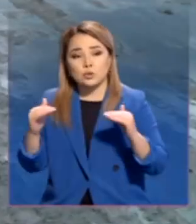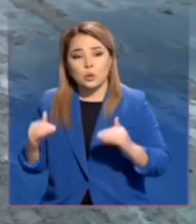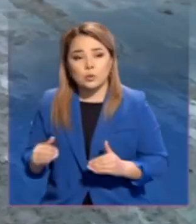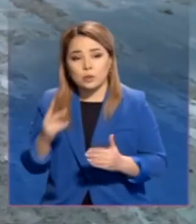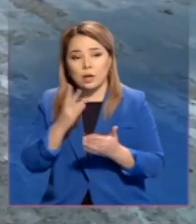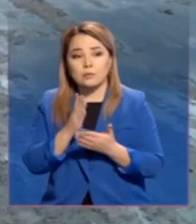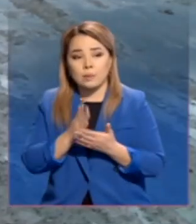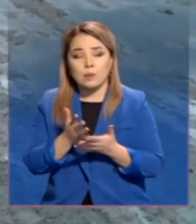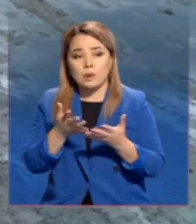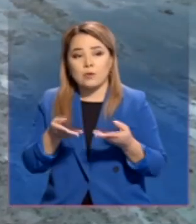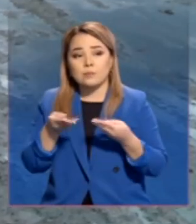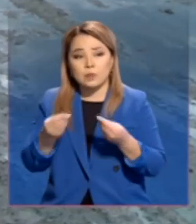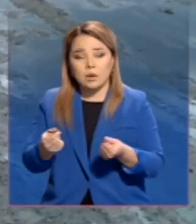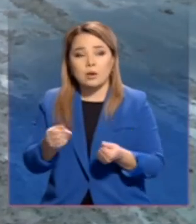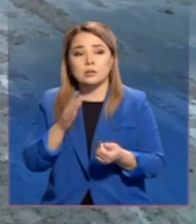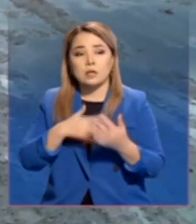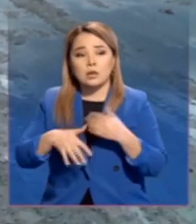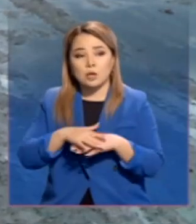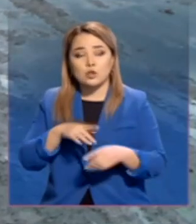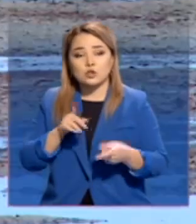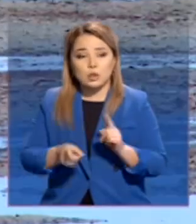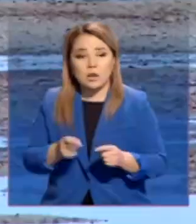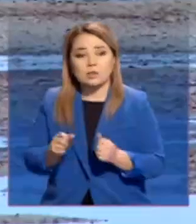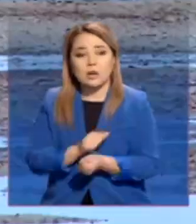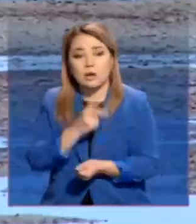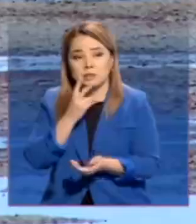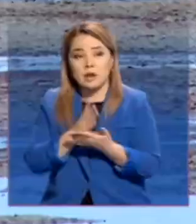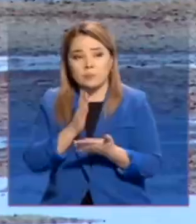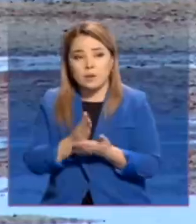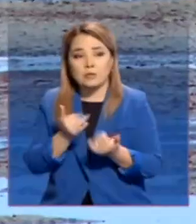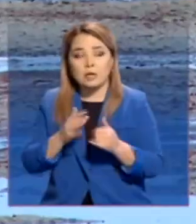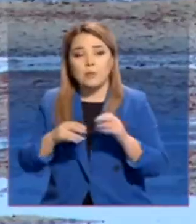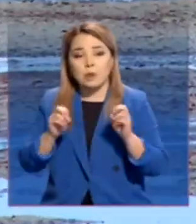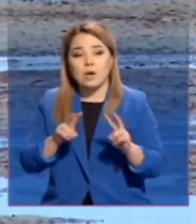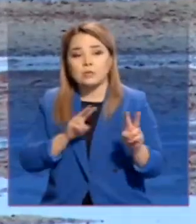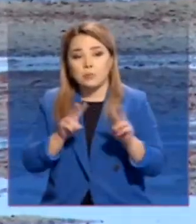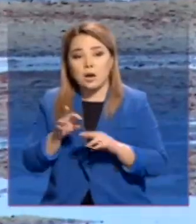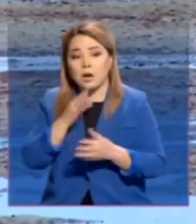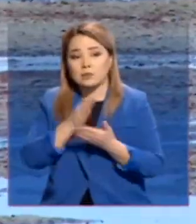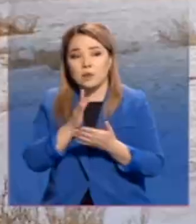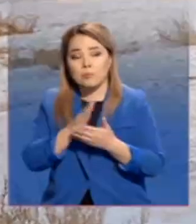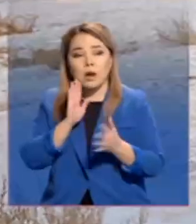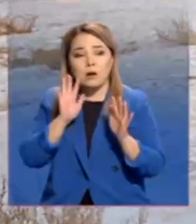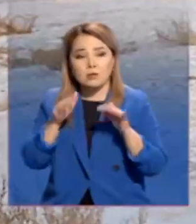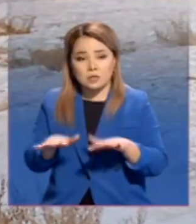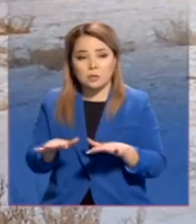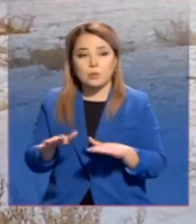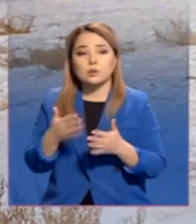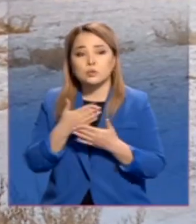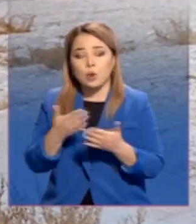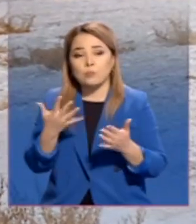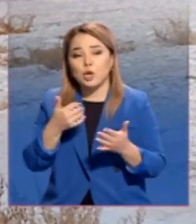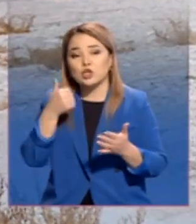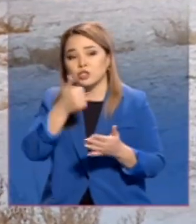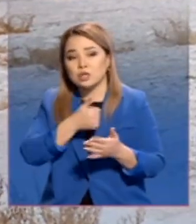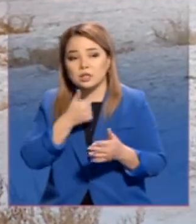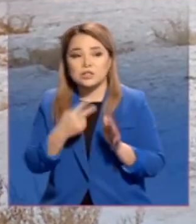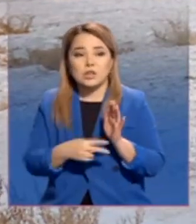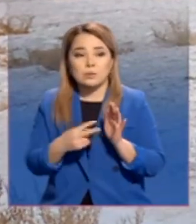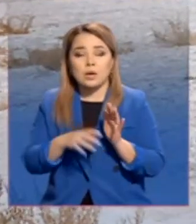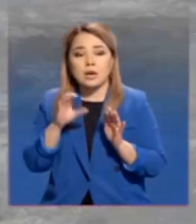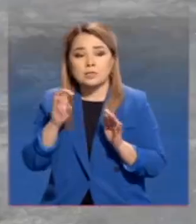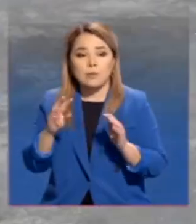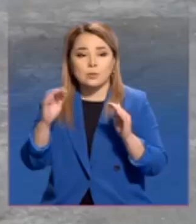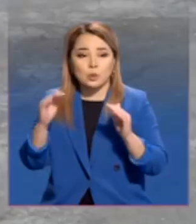айтарлықтай әсер етпек. Ал көгайдын расында да тартылып барады. Мамандардың бақылауы бойынша Каспийдің суы соңғы 5 жылда 70